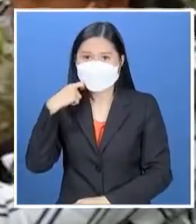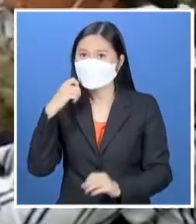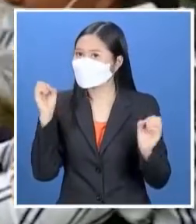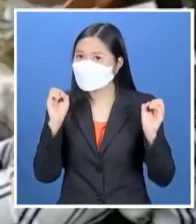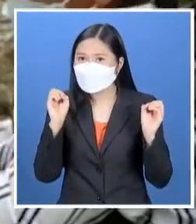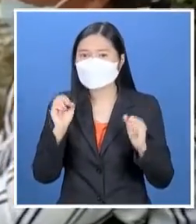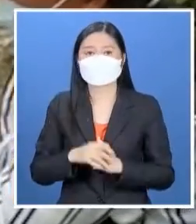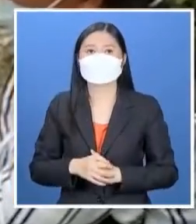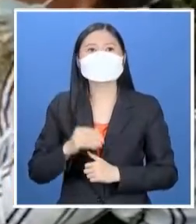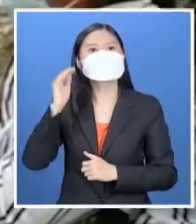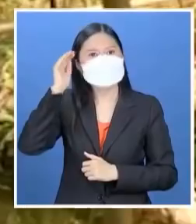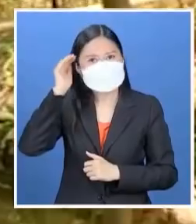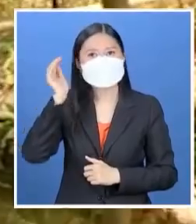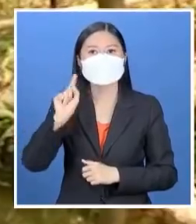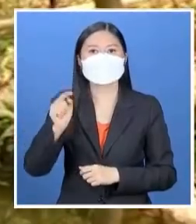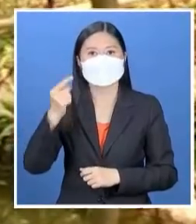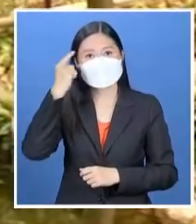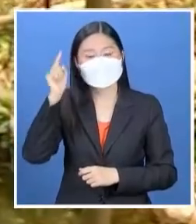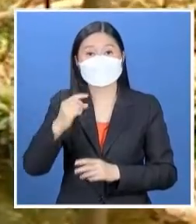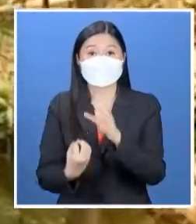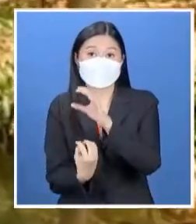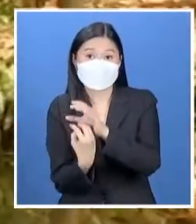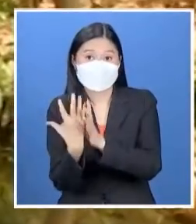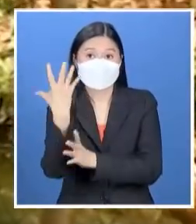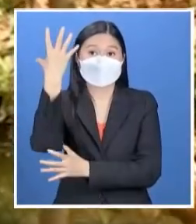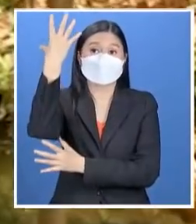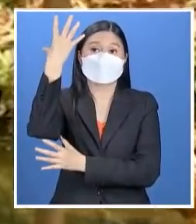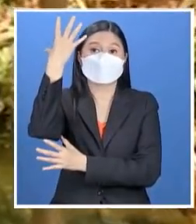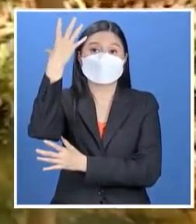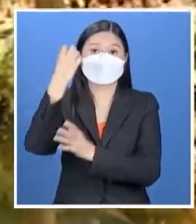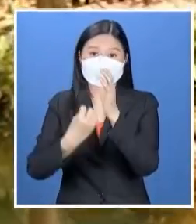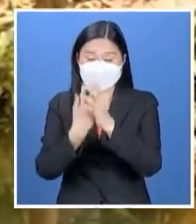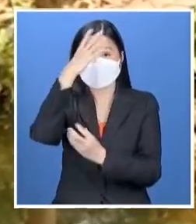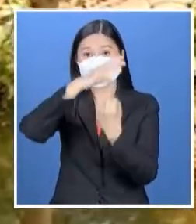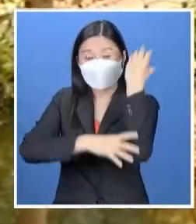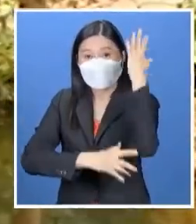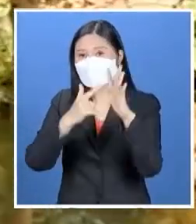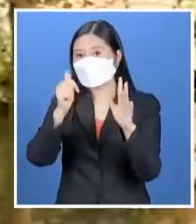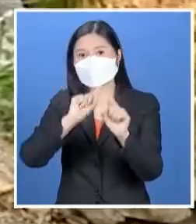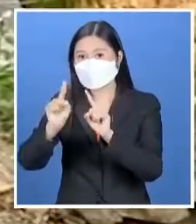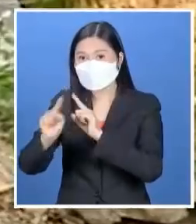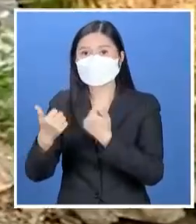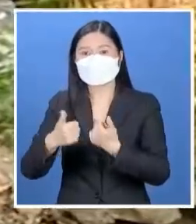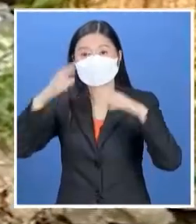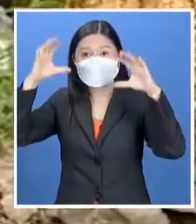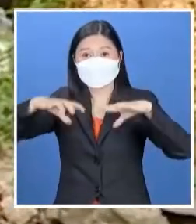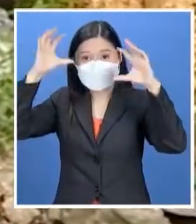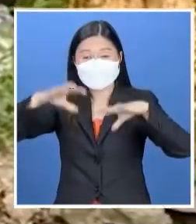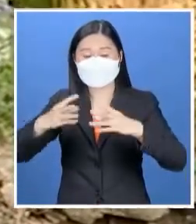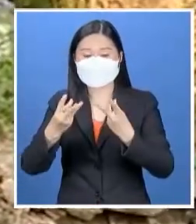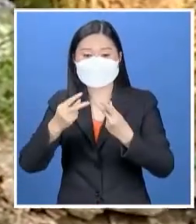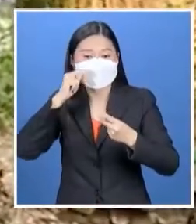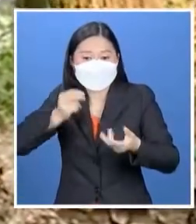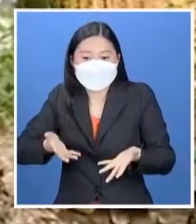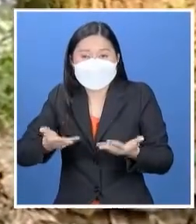ยคือเขาเชื่อกันว่าน่าจะมีต้นไม้บนภูหงอนไก่เนี่ยมีต้นสมุนไพรอะไรต่างๆแล้วพอฝนตกหรือว่าดินมัน